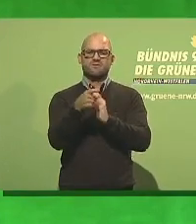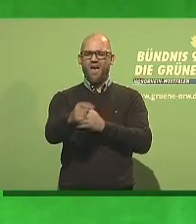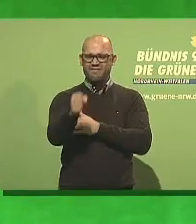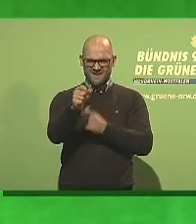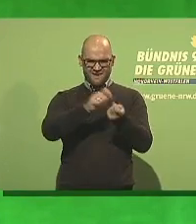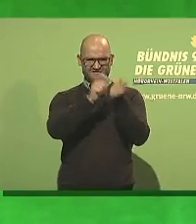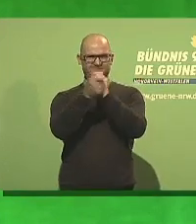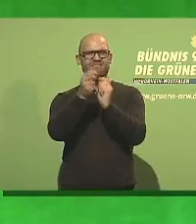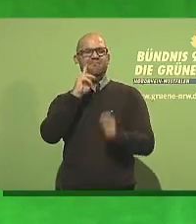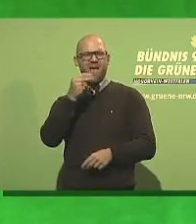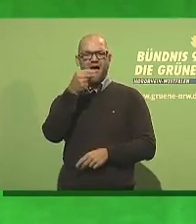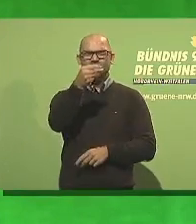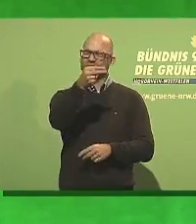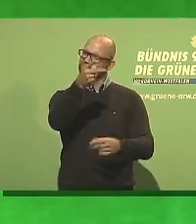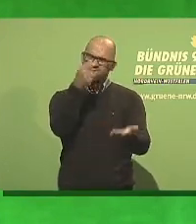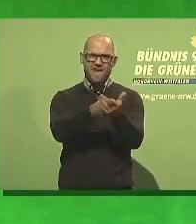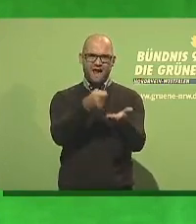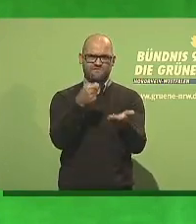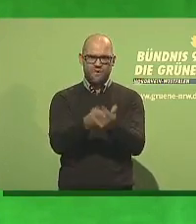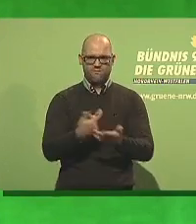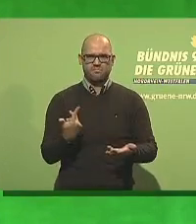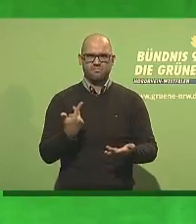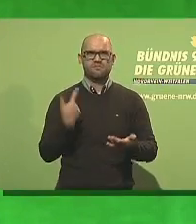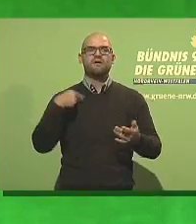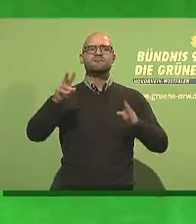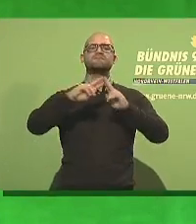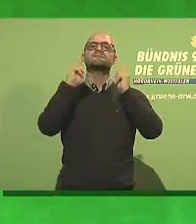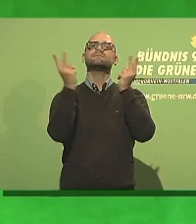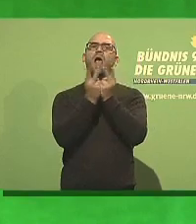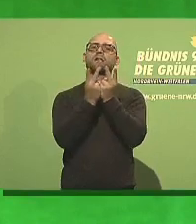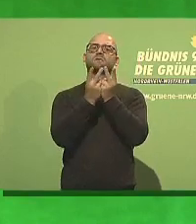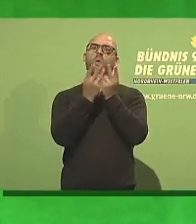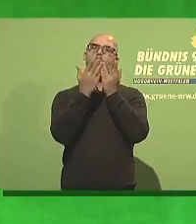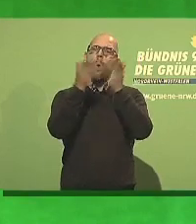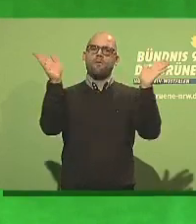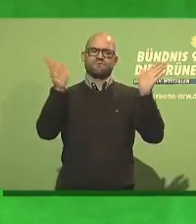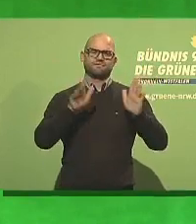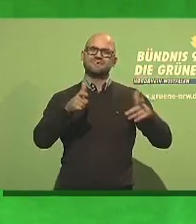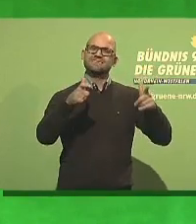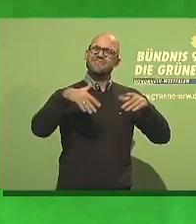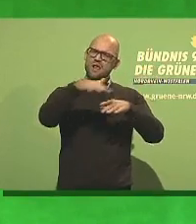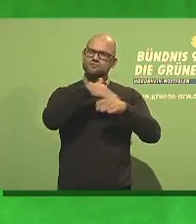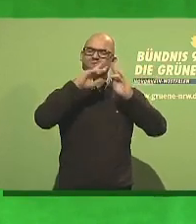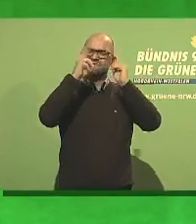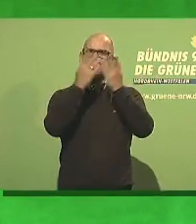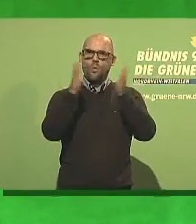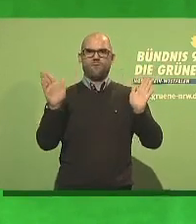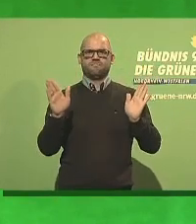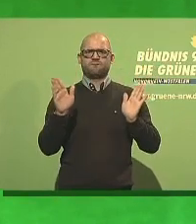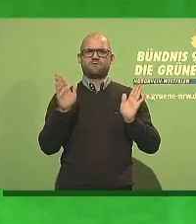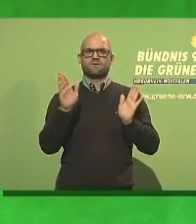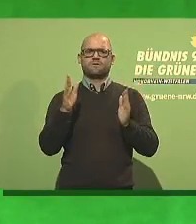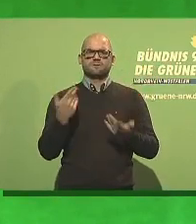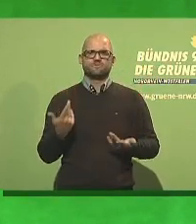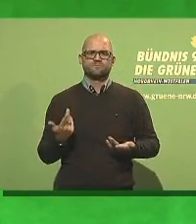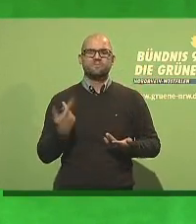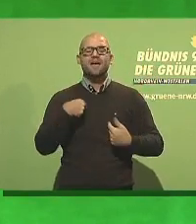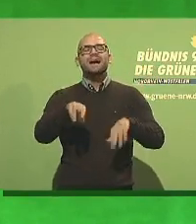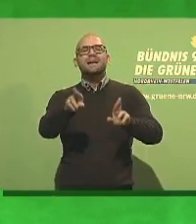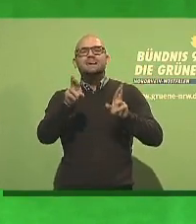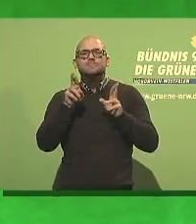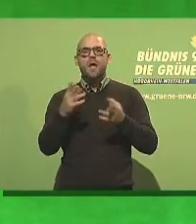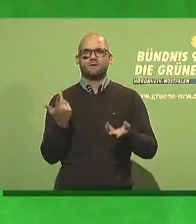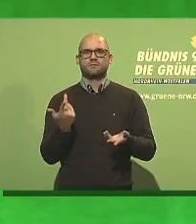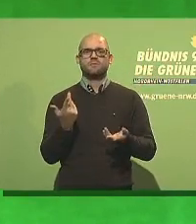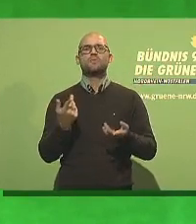auch funktioniert. Für eine weltoffene Gesellschaft, die Kultur des Respekts und Politik der